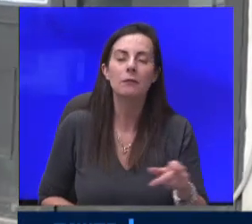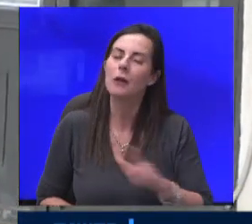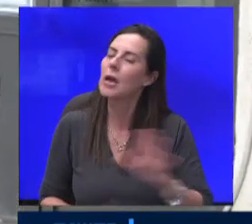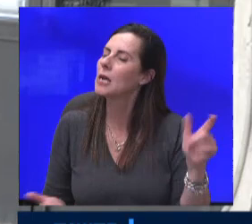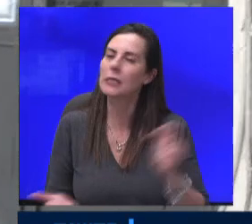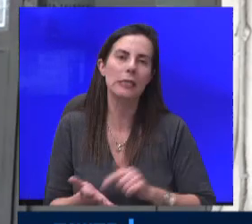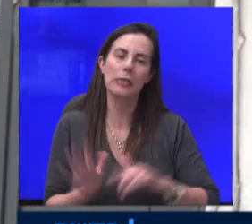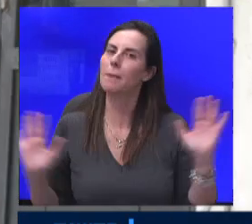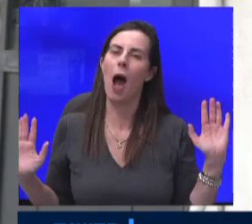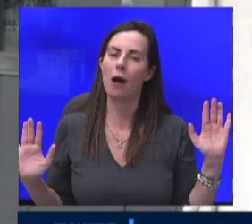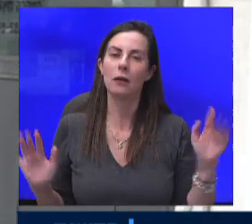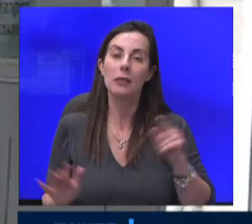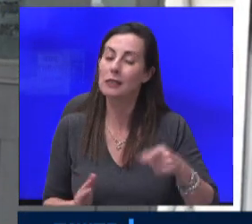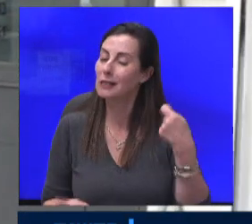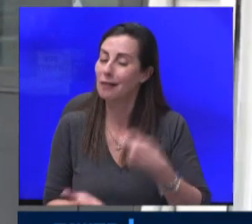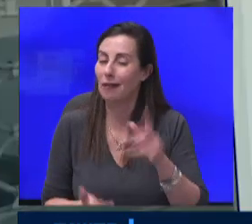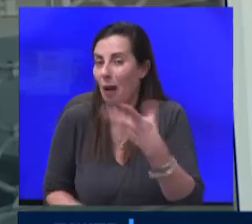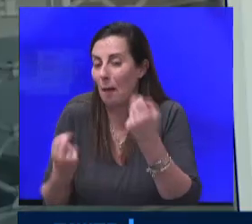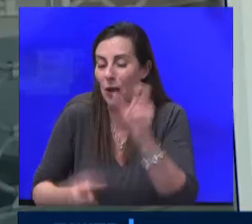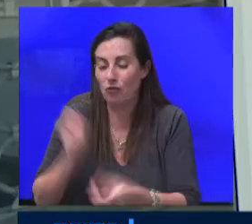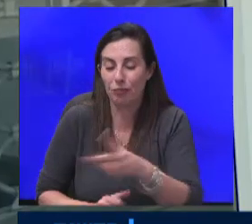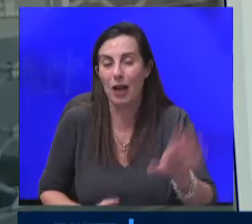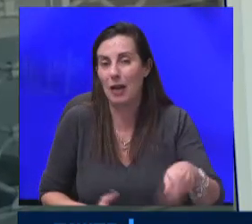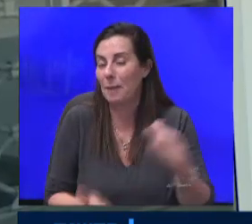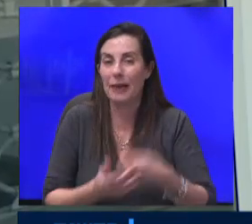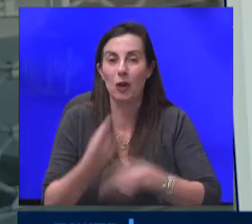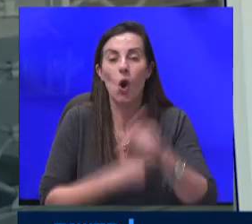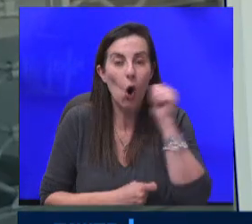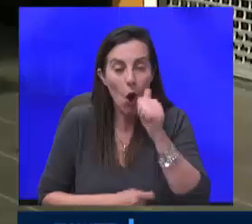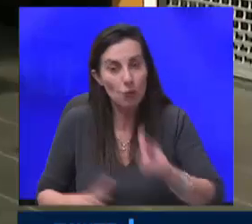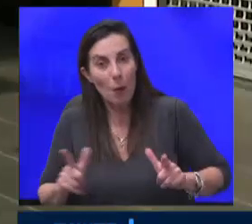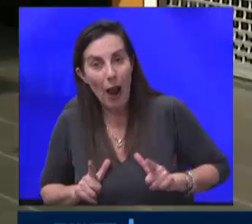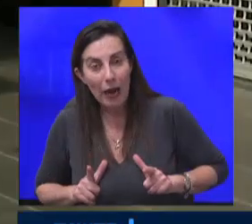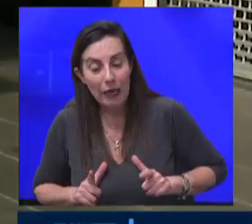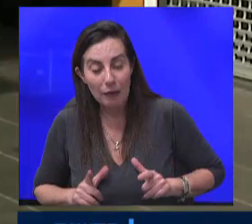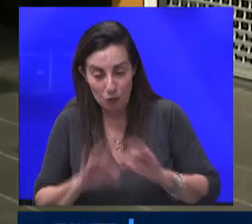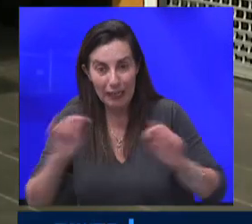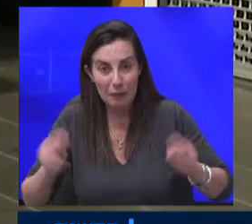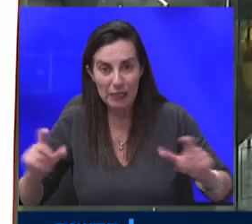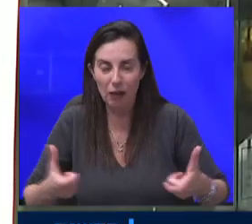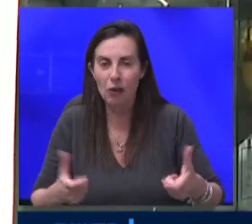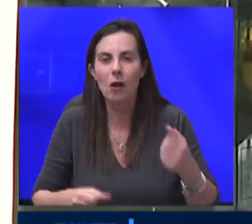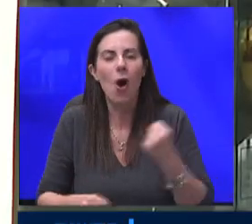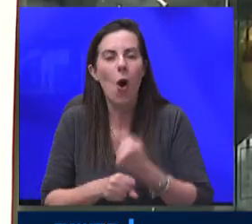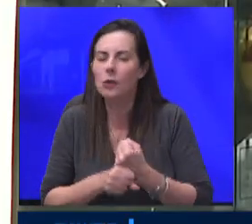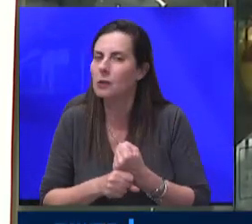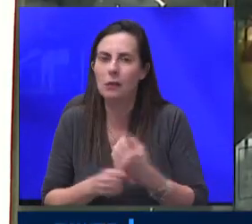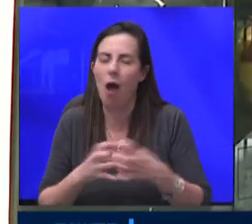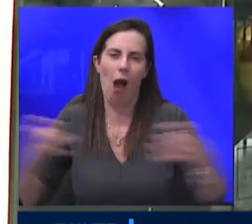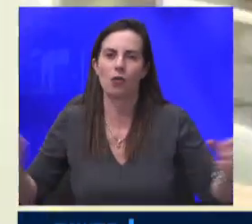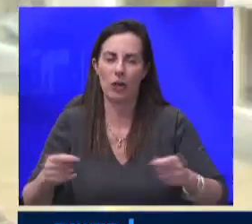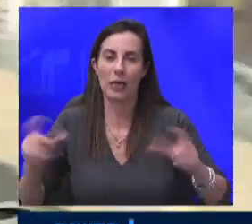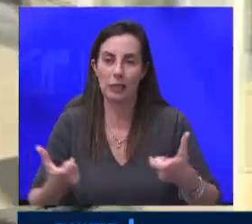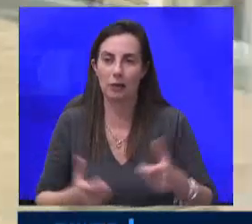את המחיר הזה, זה מחיר גם בחיי אדם וגם מחיר בכלכלה, כי כל יום שמחכים לפני הכניסה לסגר גורם להערכה משמעותית של הסגר.